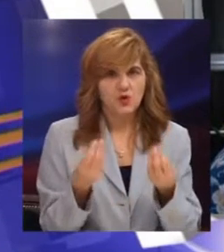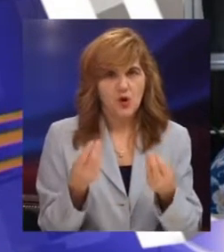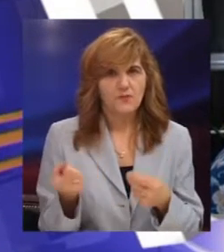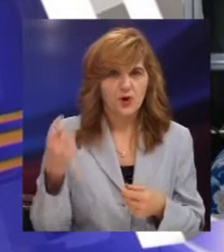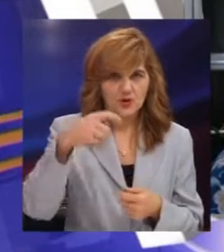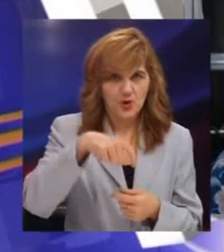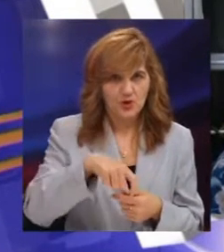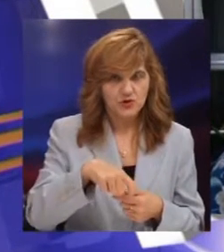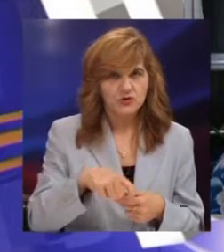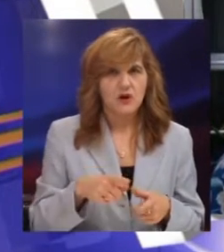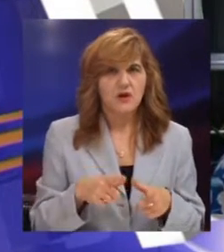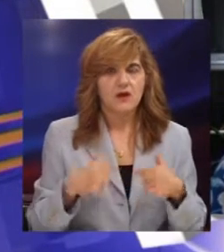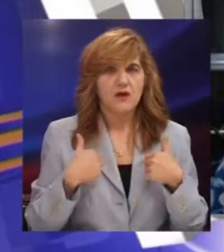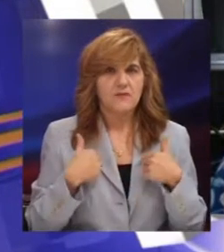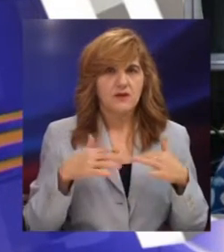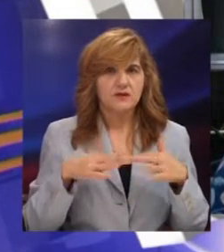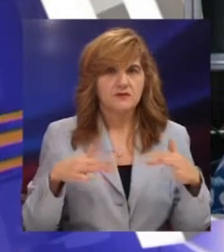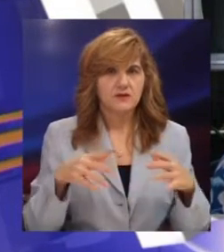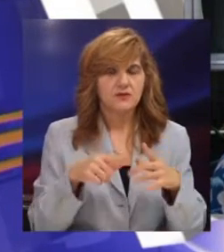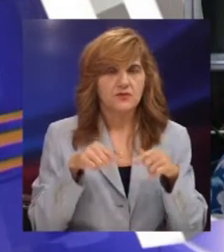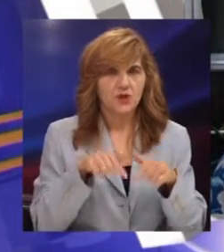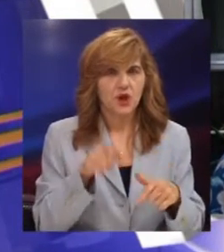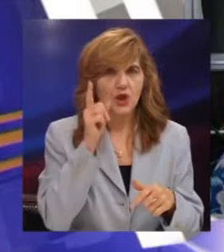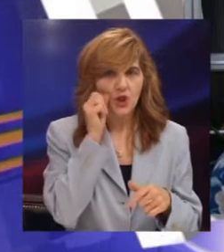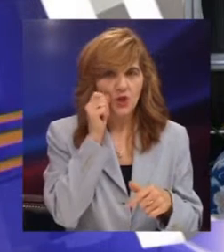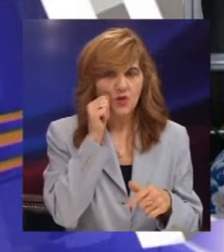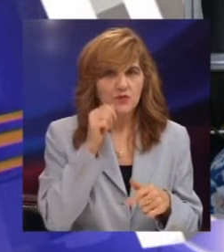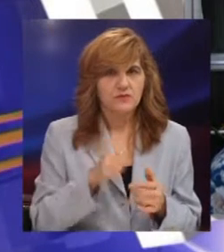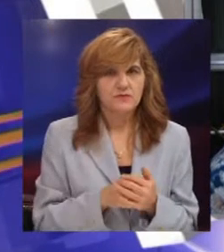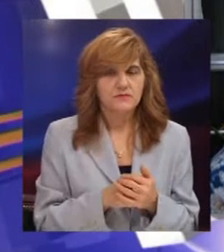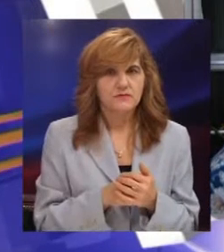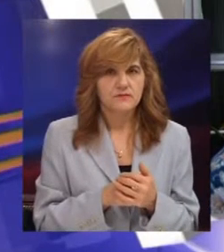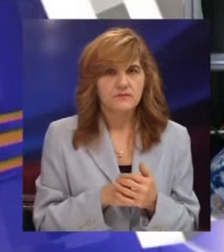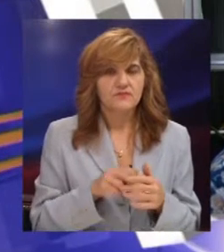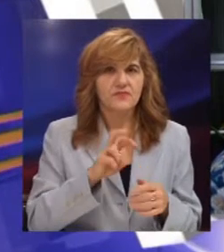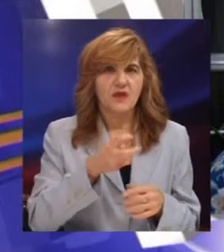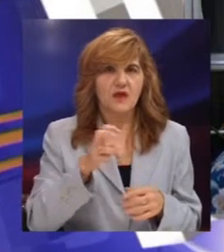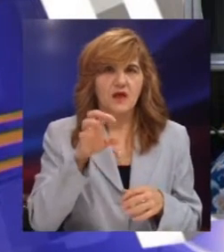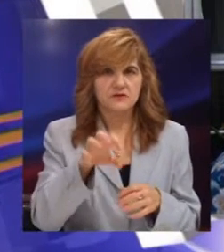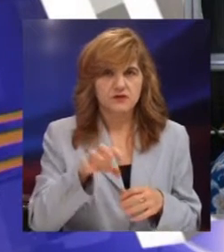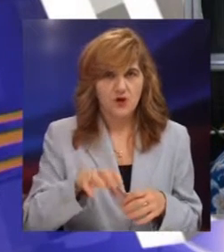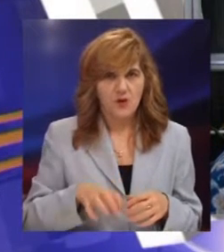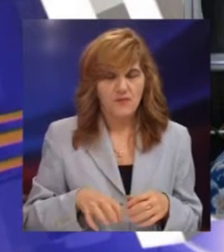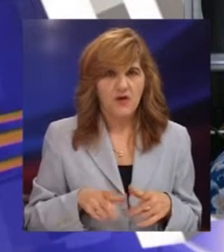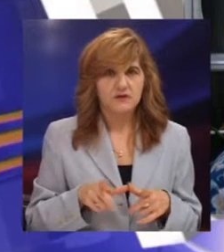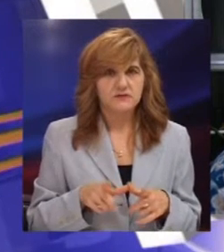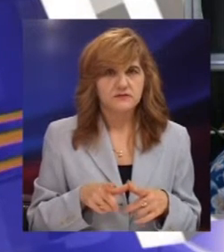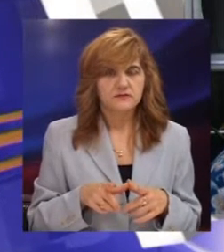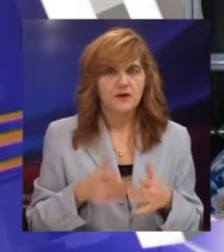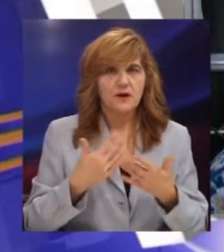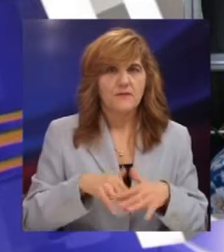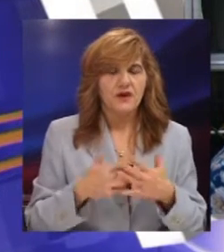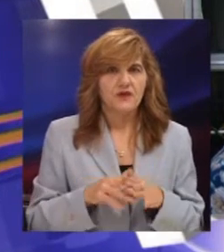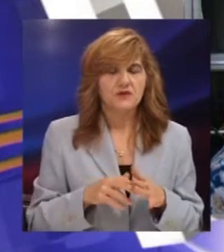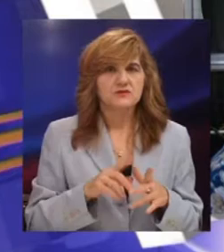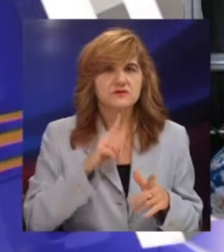Naravno, našu skupinu ljudi čine ljudi iz različitih oblasti, to su privatni